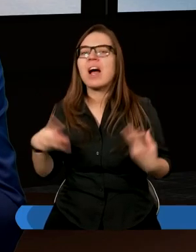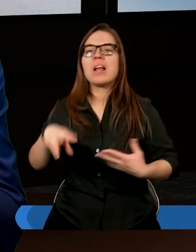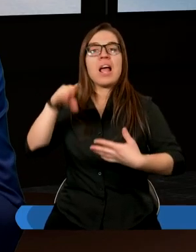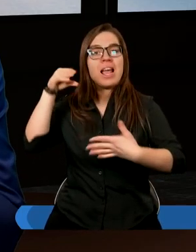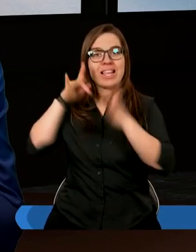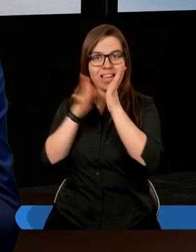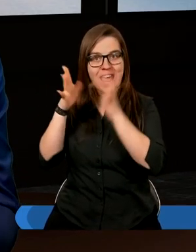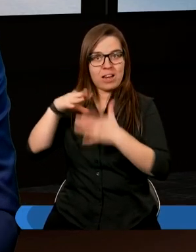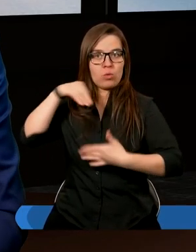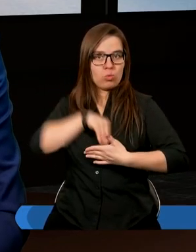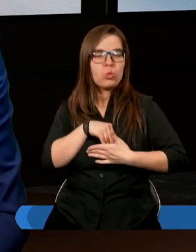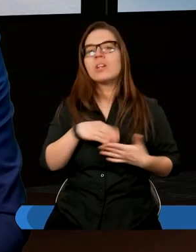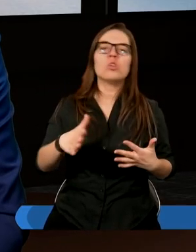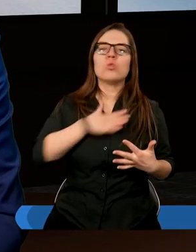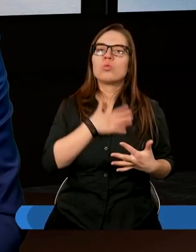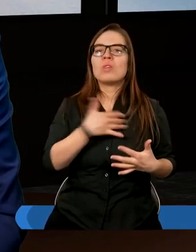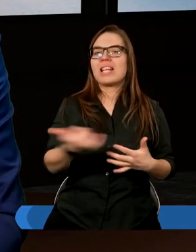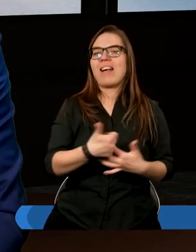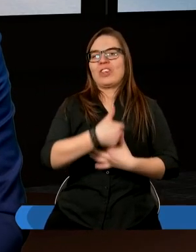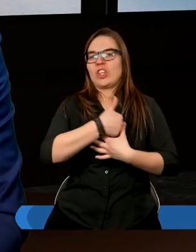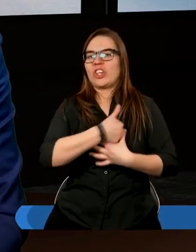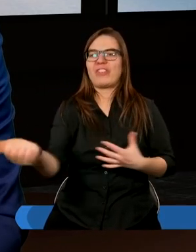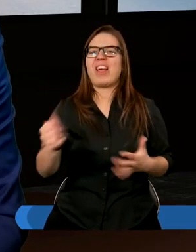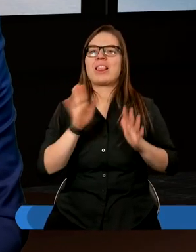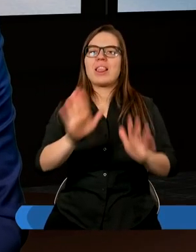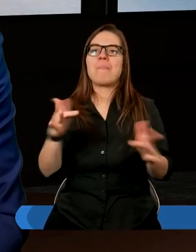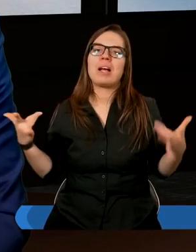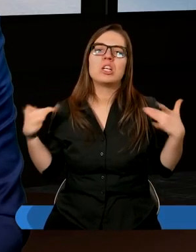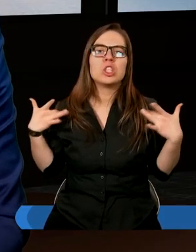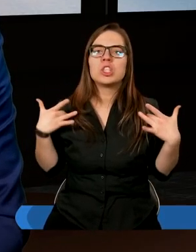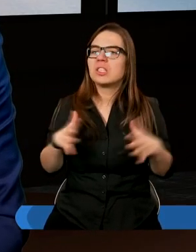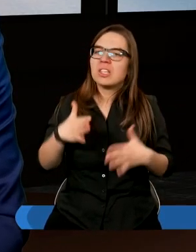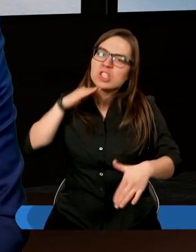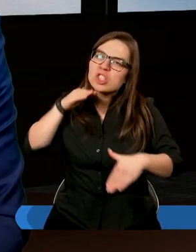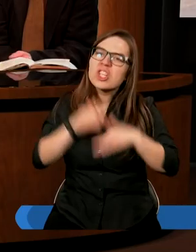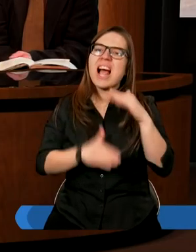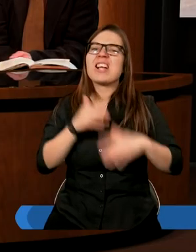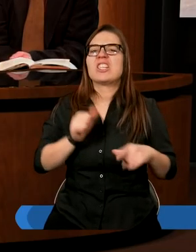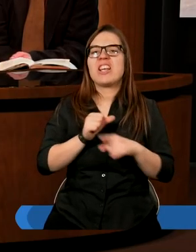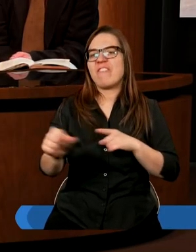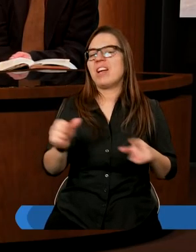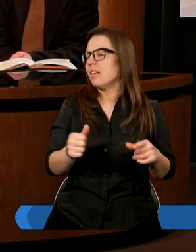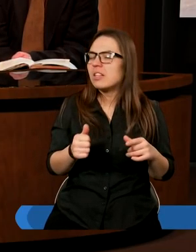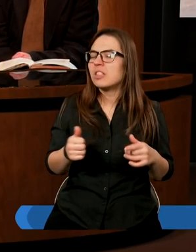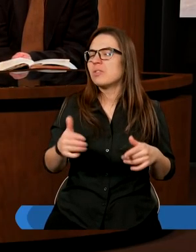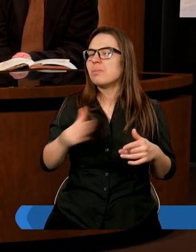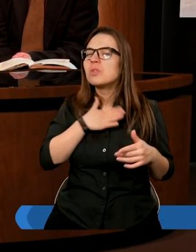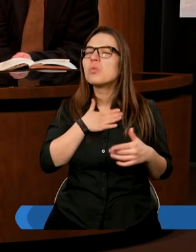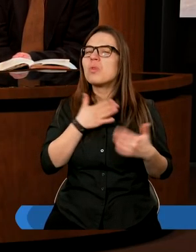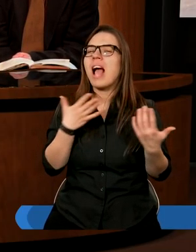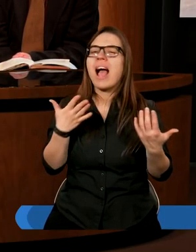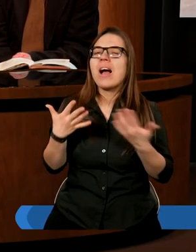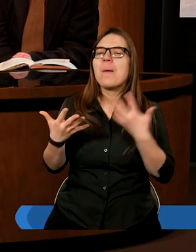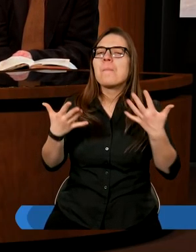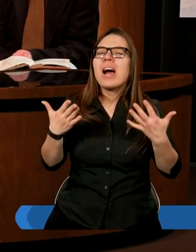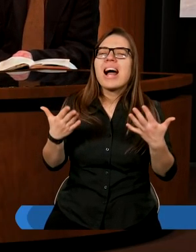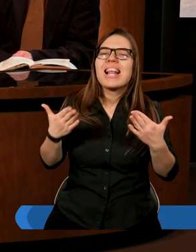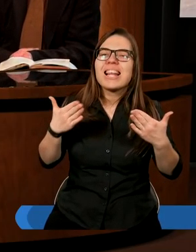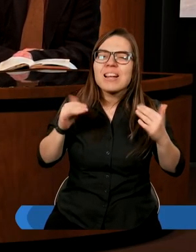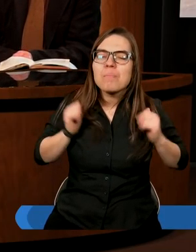przedstawicielami Chrystusa. I mi się wydaje, że głównie właśnie o to chodzi w tej myśli, prawda? Żeby byli naprawdę tymi, którzy świecimy na tym świecie,